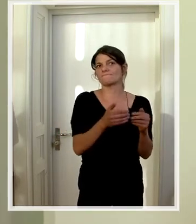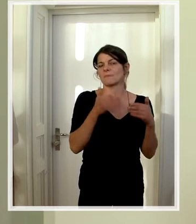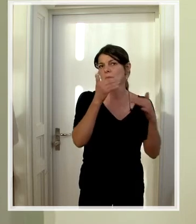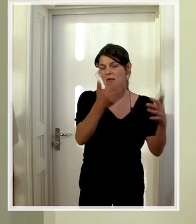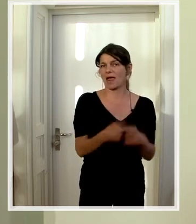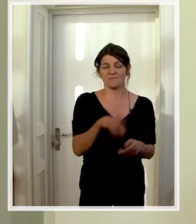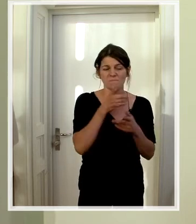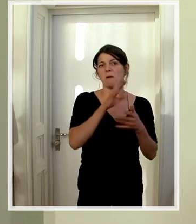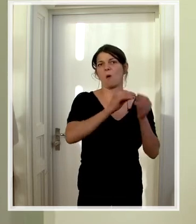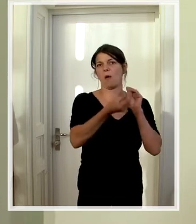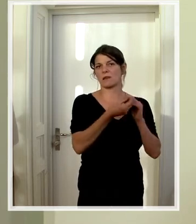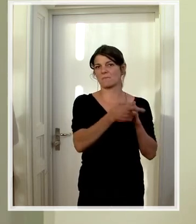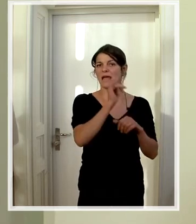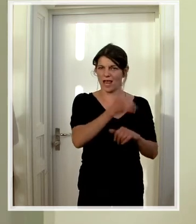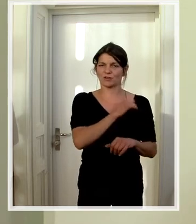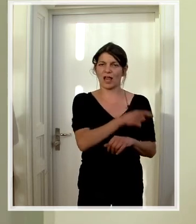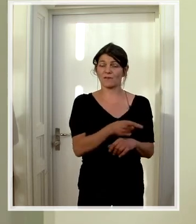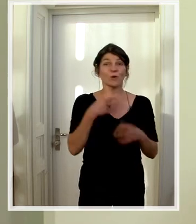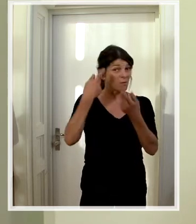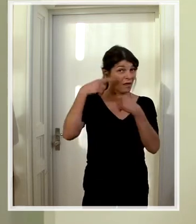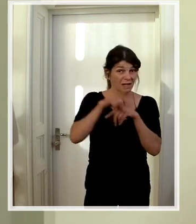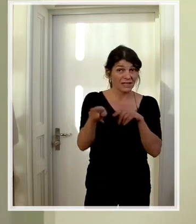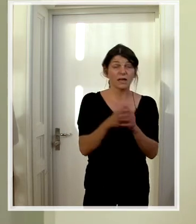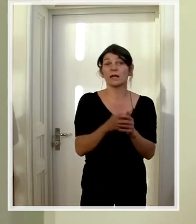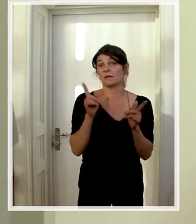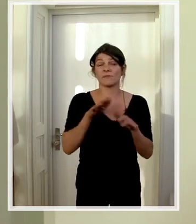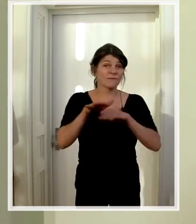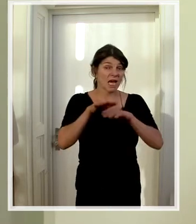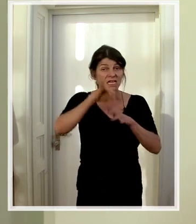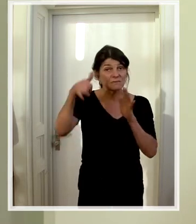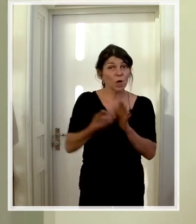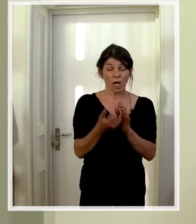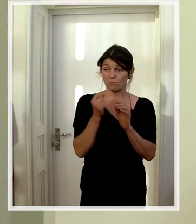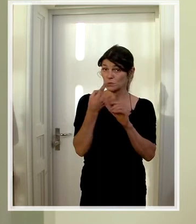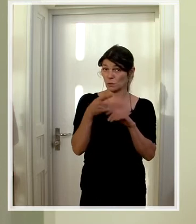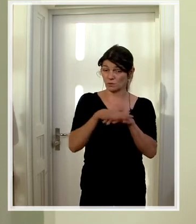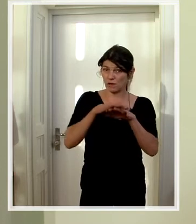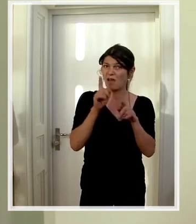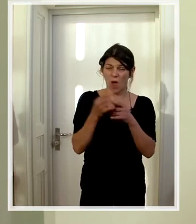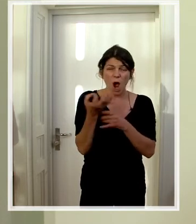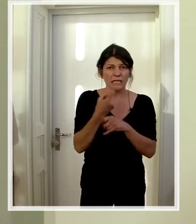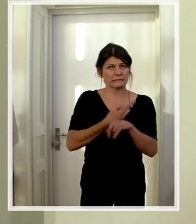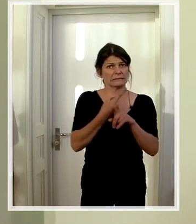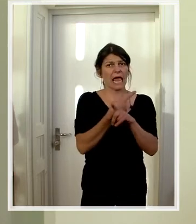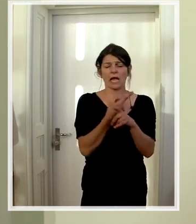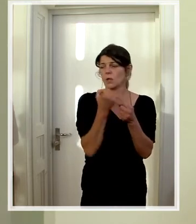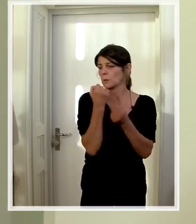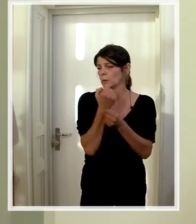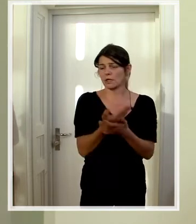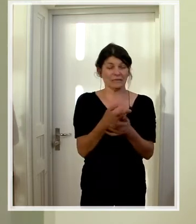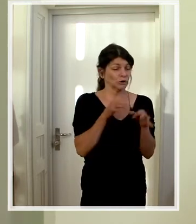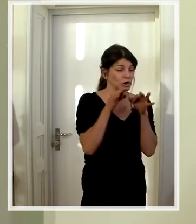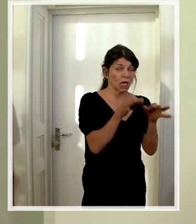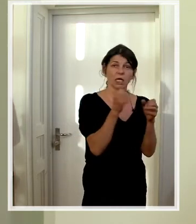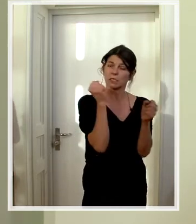Mühe haben. Wie gesagt, ich kann einfach noch mal daran erinnern, Verkehrsprojekte gerade in diesem Rahmen und in der heutigen Zeit sind extrem auf der Straße, die